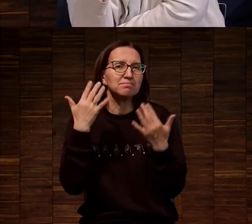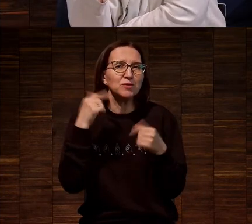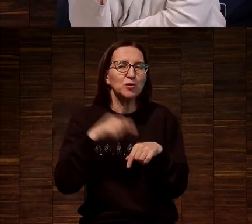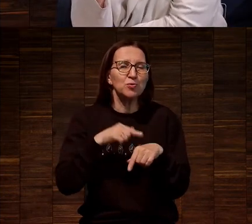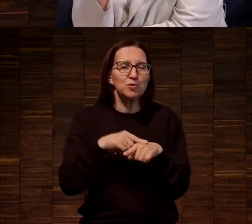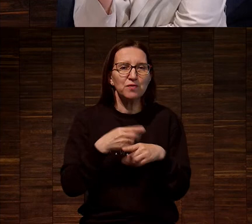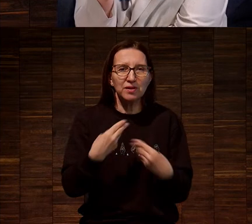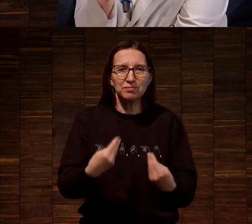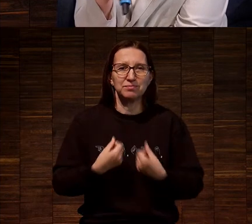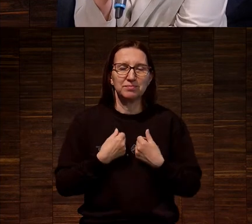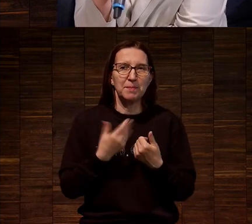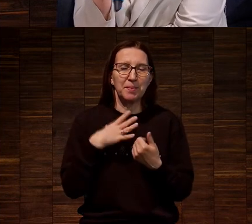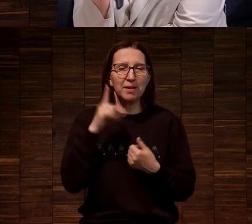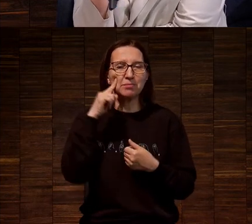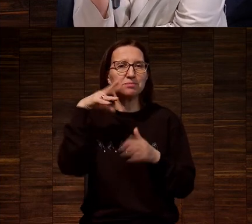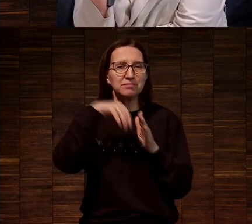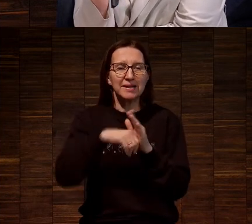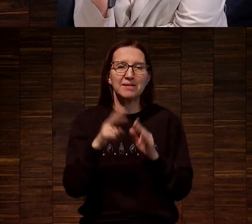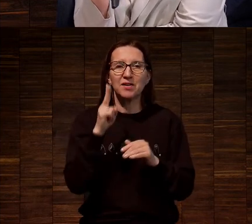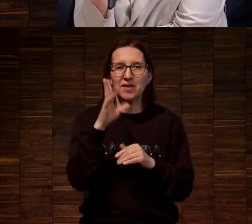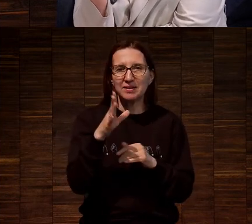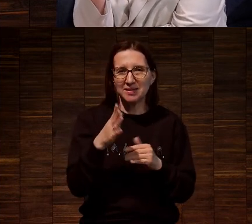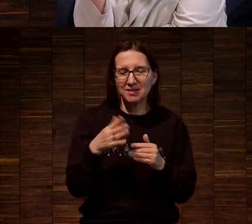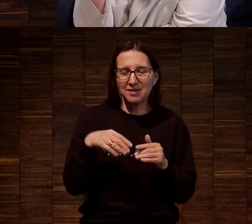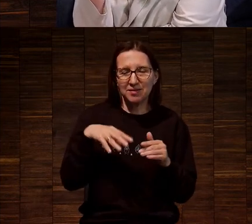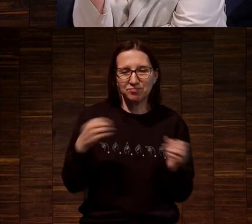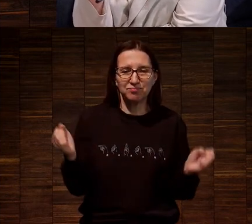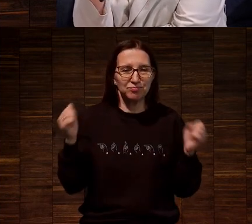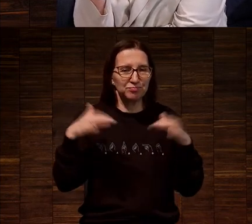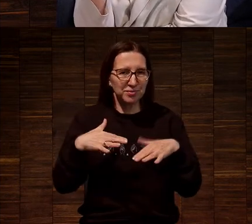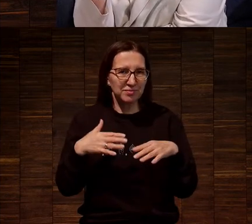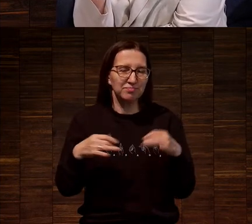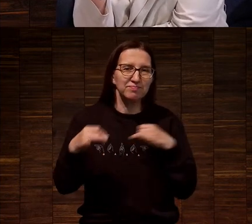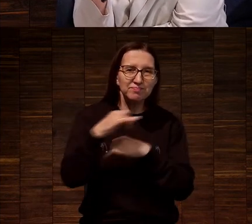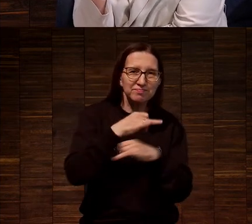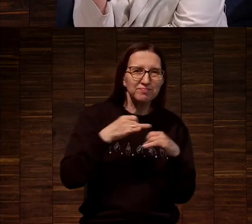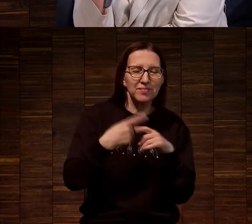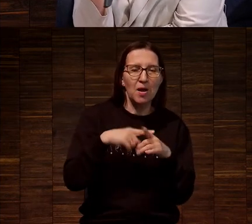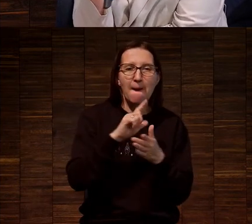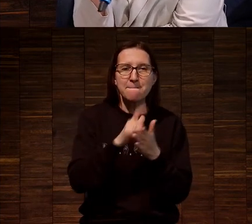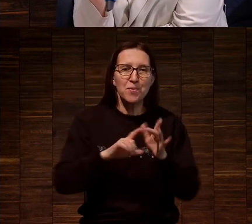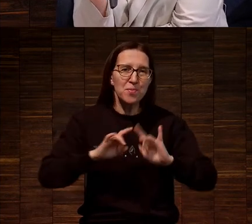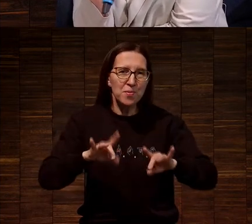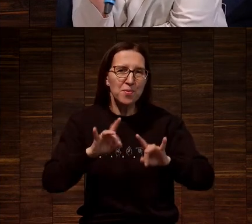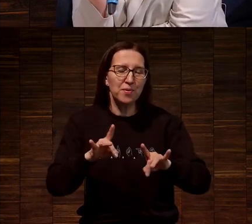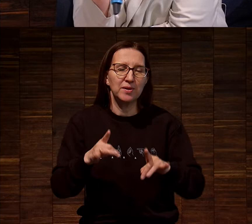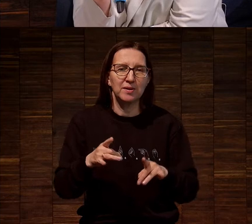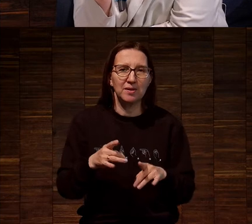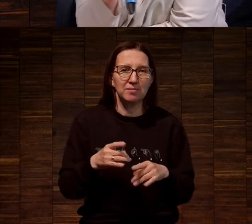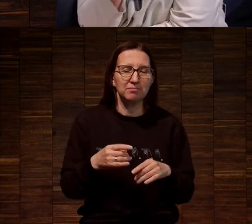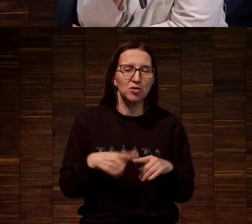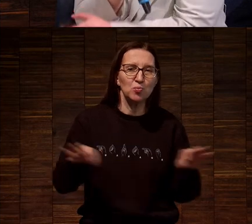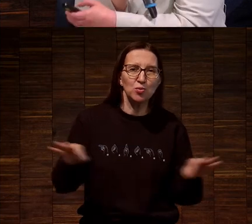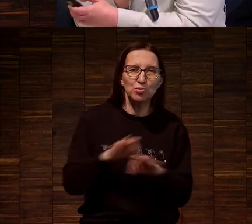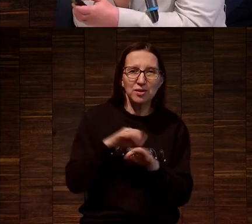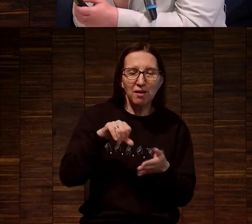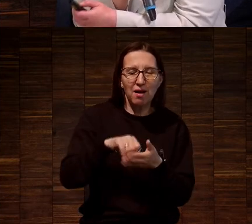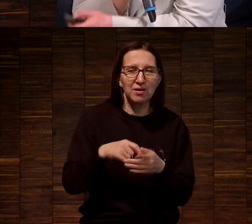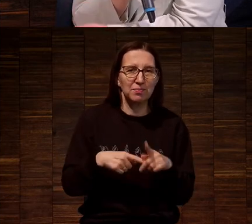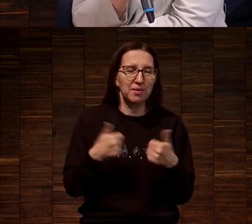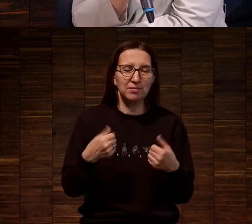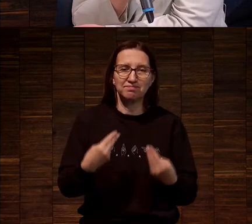когда квартирники с поэтами были в порядке вещей. Это был очень трогательный момент.